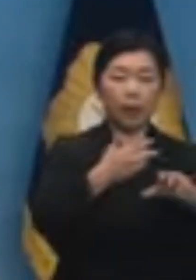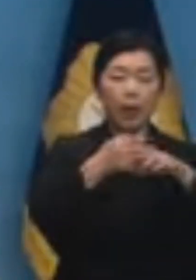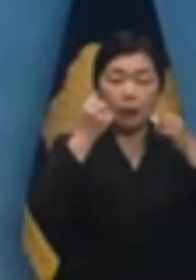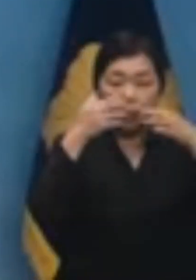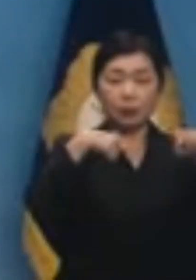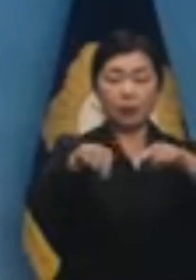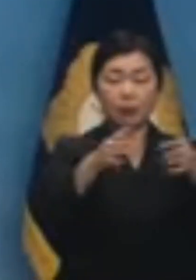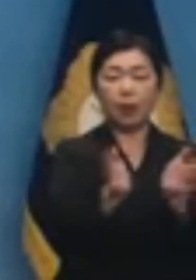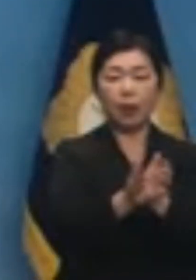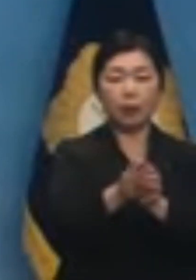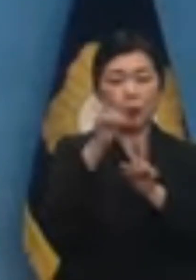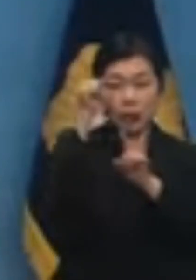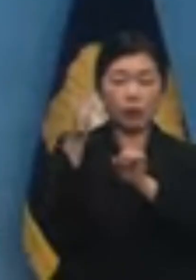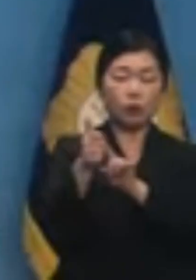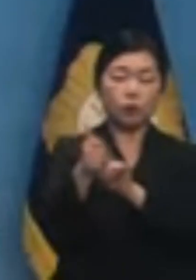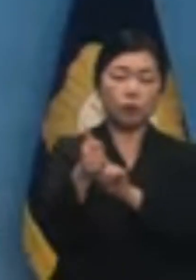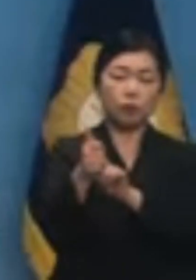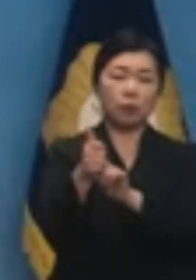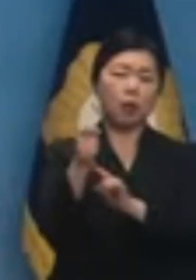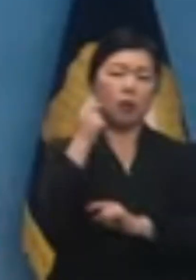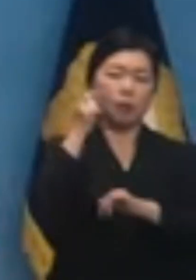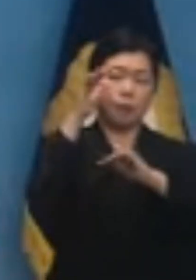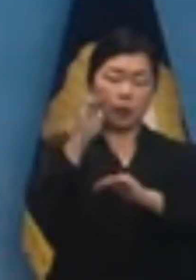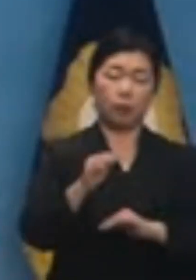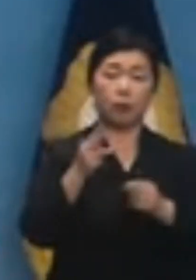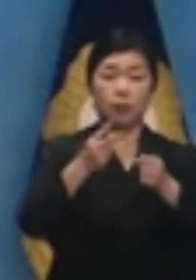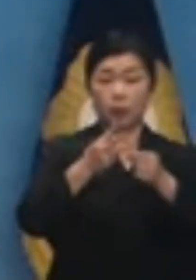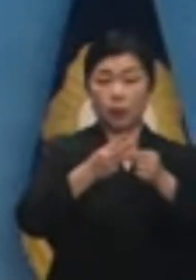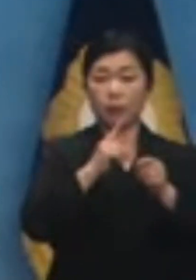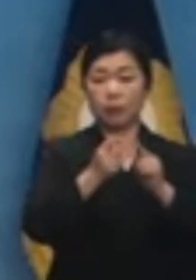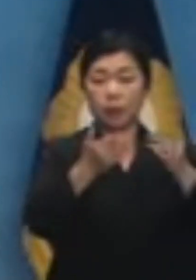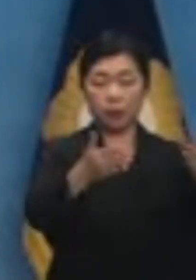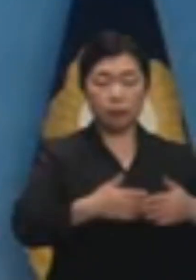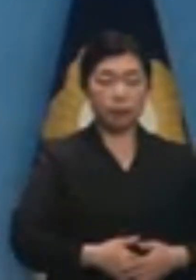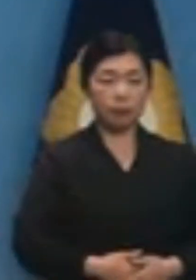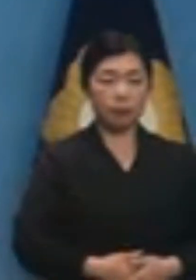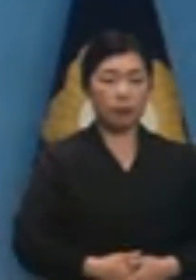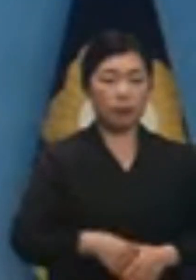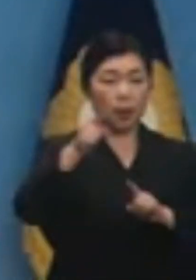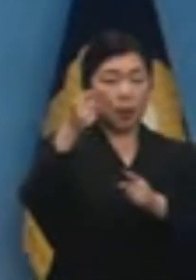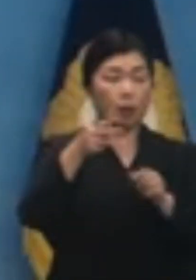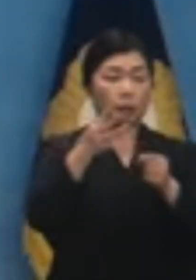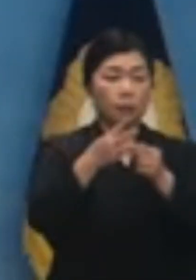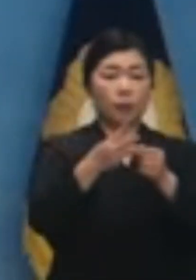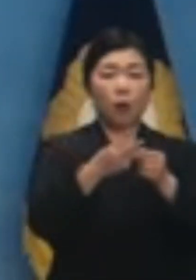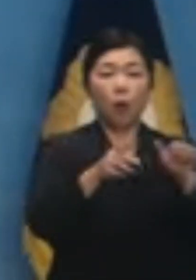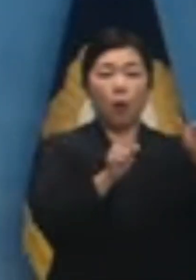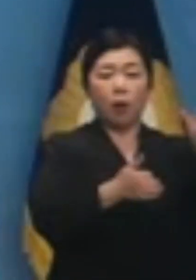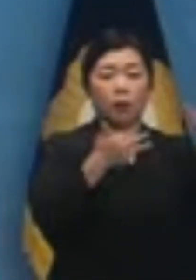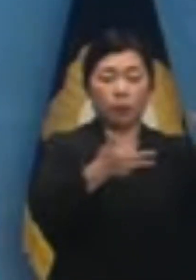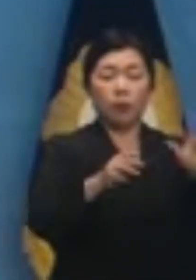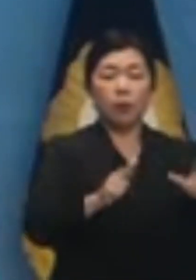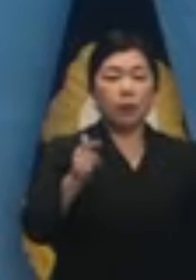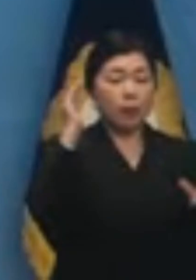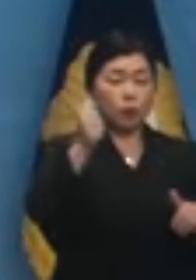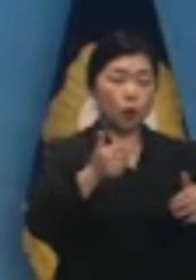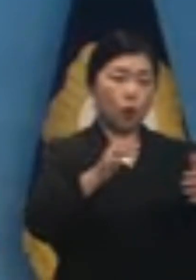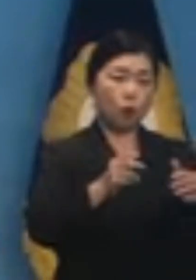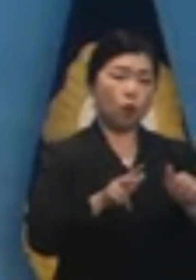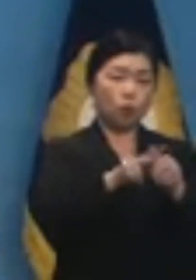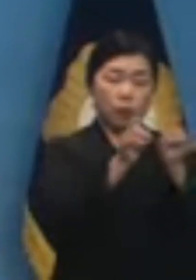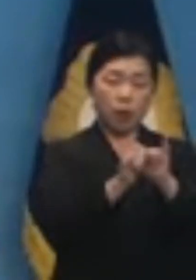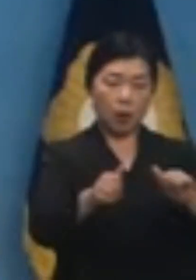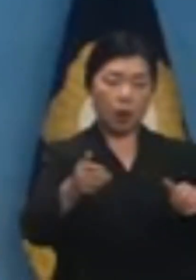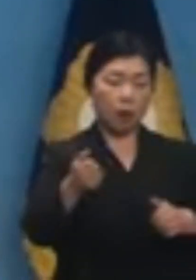후보 이준석의 거짓말 시리즈 3번째입니다. 이준석 후보가 5월 18일 대선 후보 TV토론에서